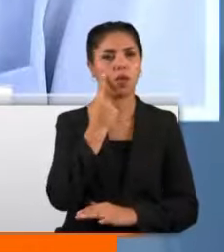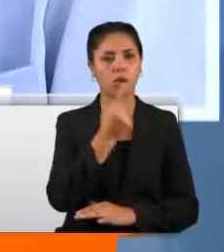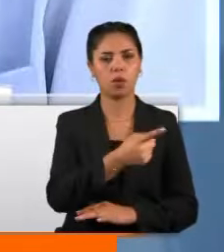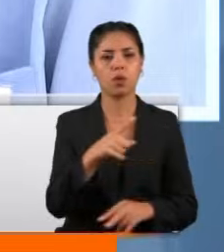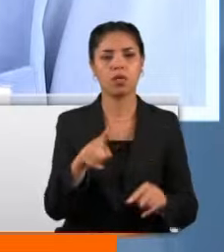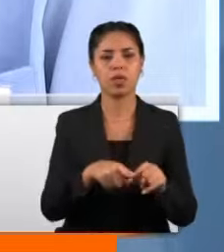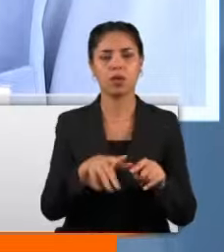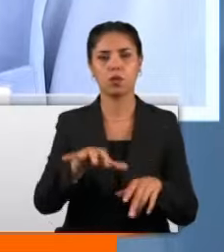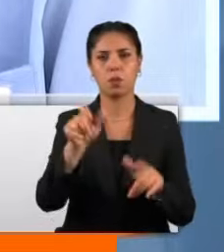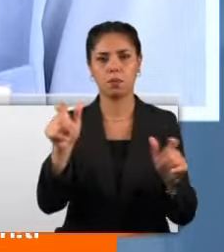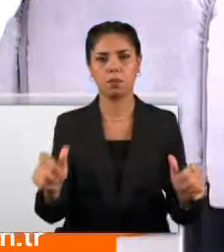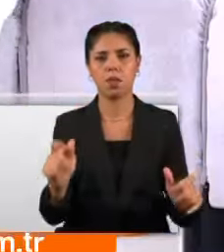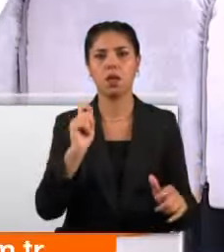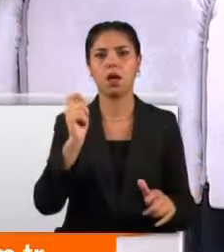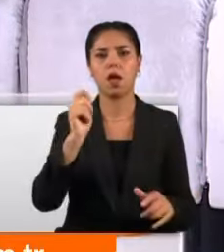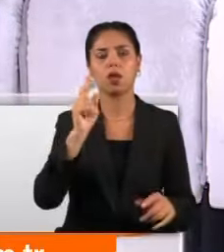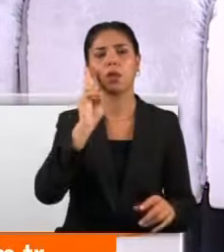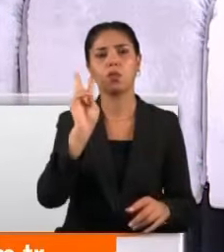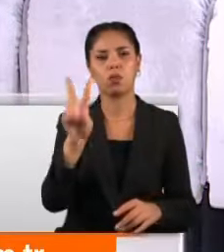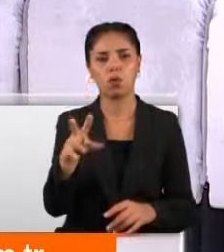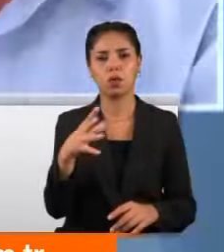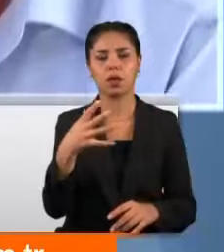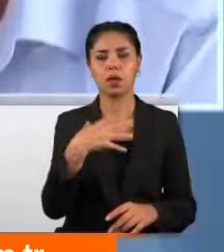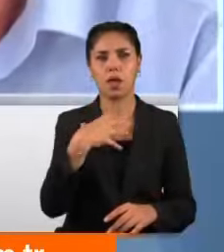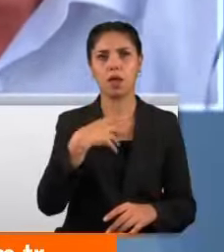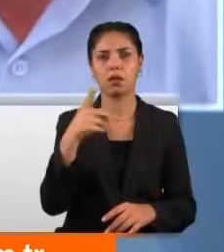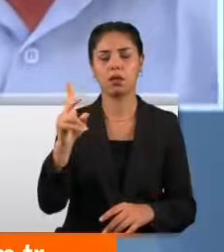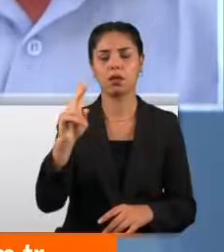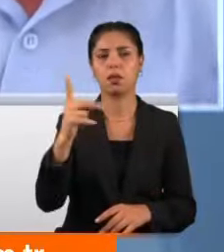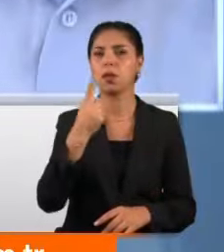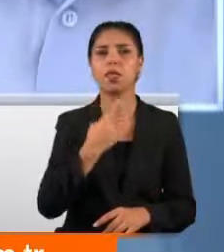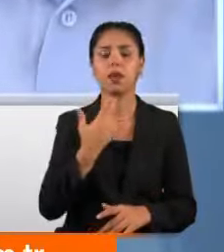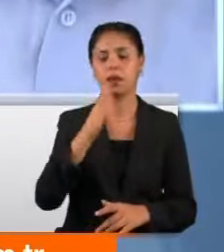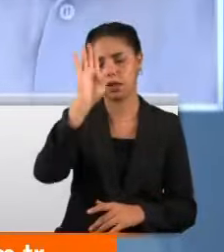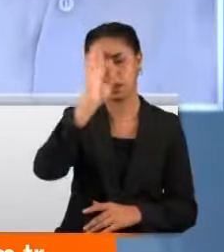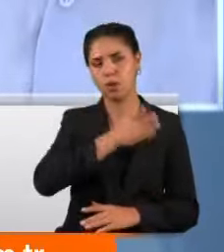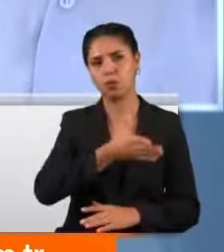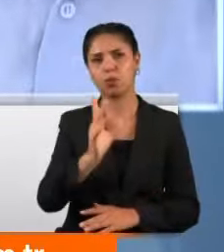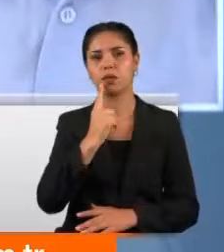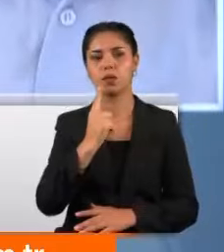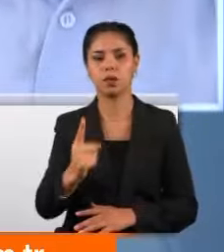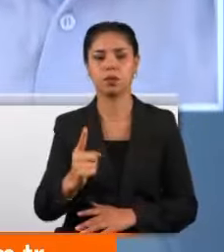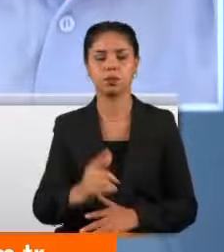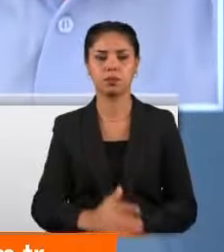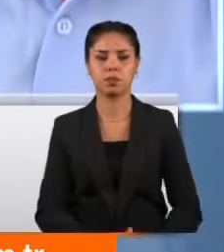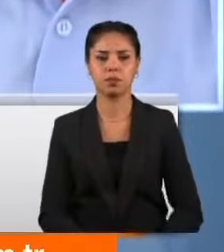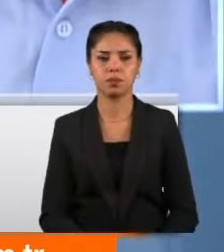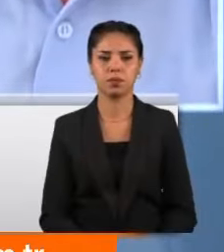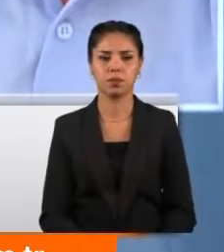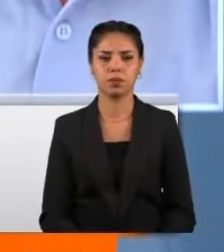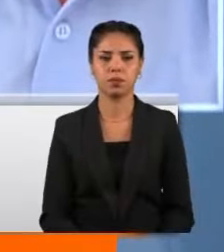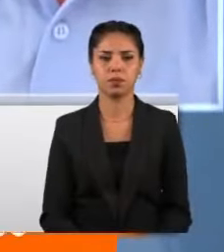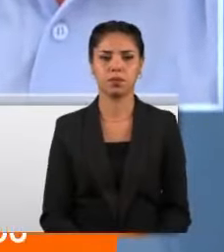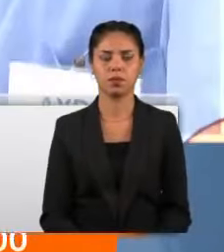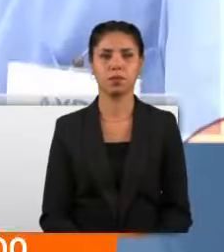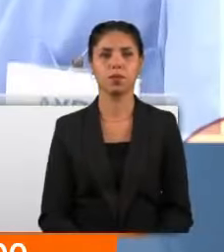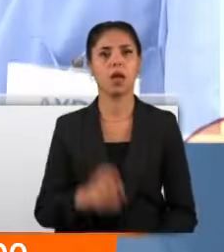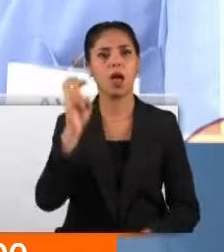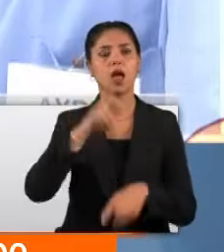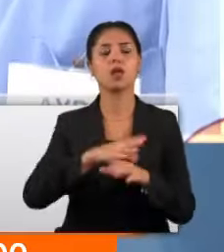Nasrullah Meydanı'nda kayınvalidemi gördü. Kendisi bize İstanbul iline gideceğini söyledi. Bu da ben ayrı bir bilgi. Hatırlamıyorum bunları Müge Hanım. Hatırlamıyorsunuz çünkü doğru